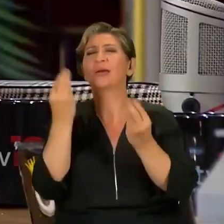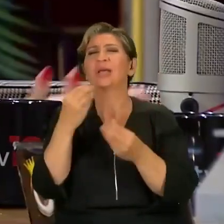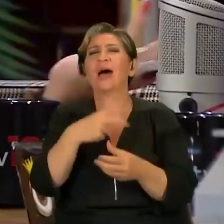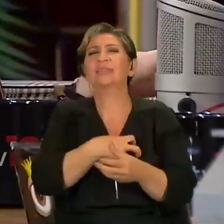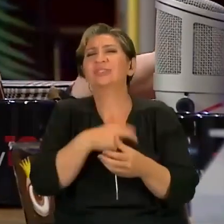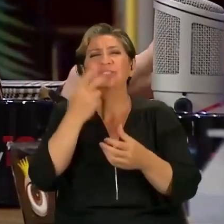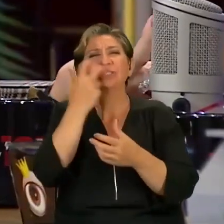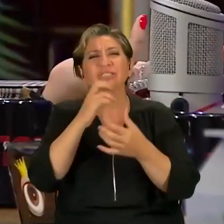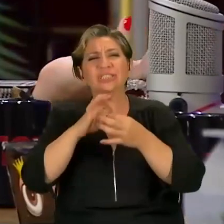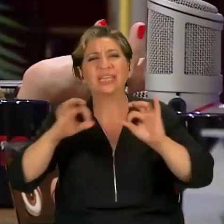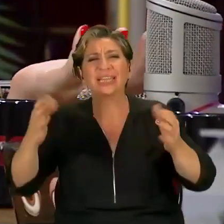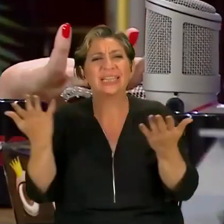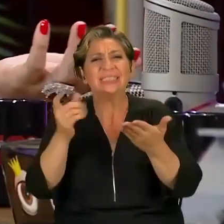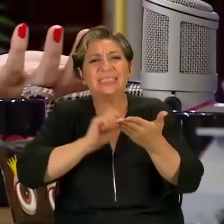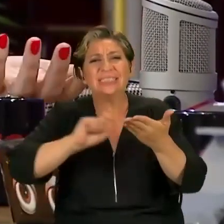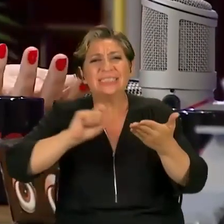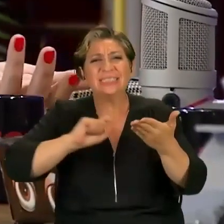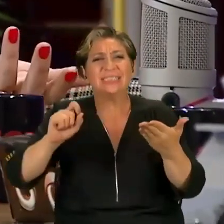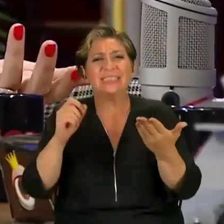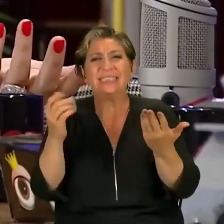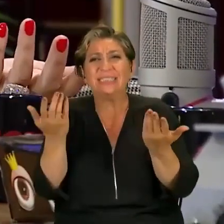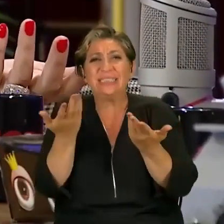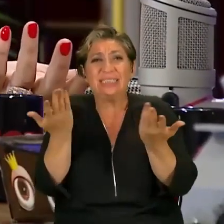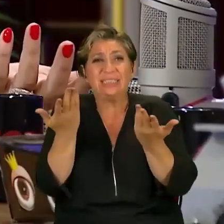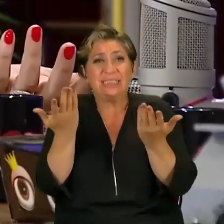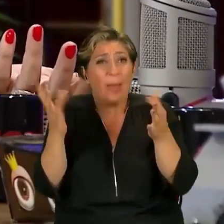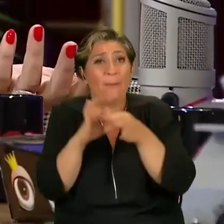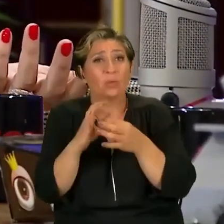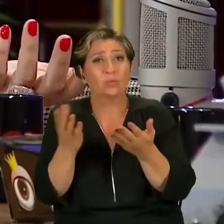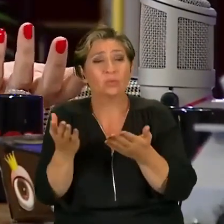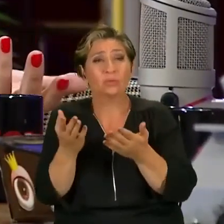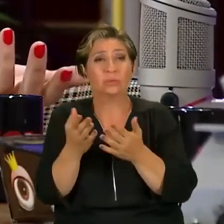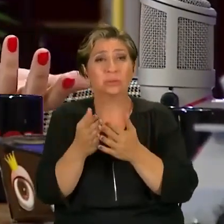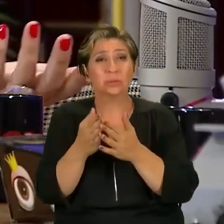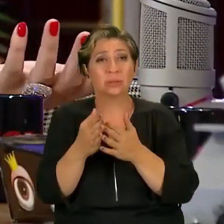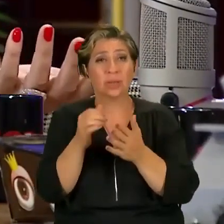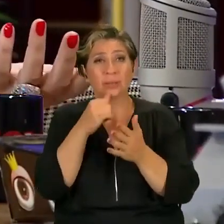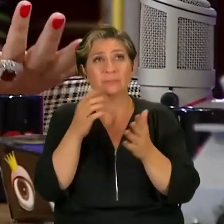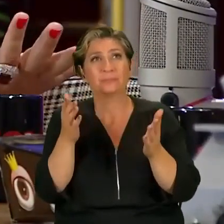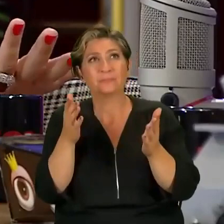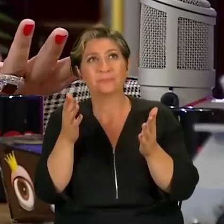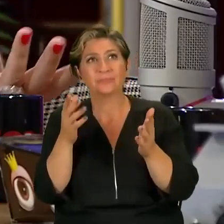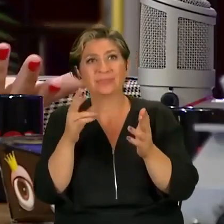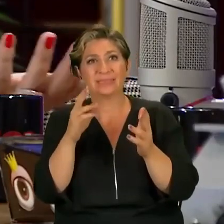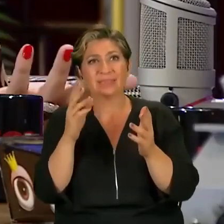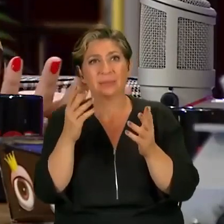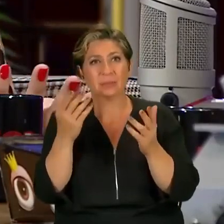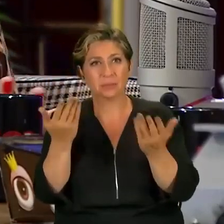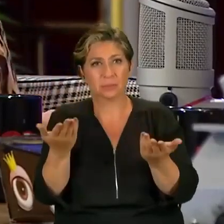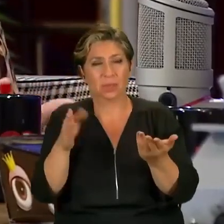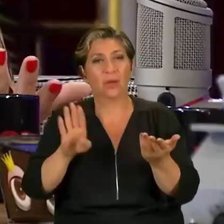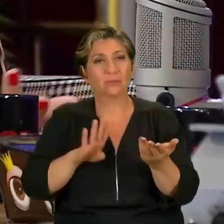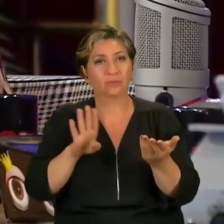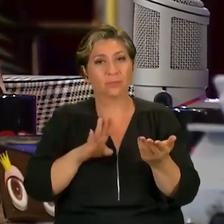dedim. Aşk aşklarını nasıl, yani neye istinaden yazıyorsunuz? Hmm. Tabii adamcağızın bir rengi değişti. Dedi